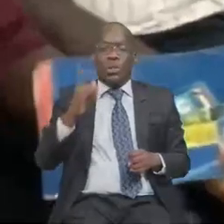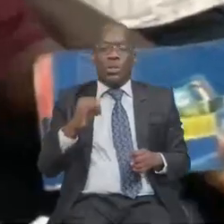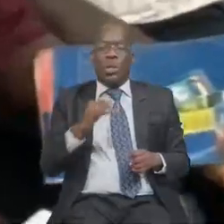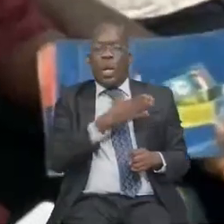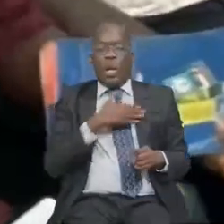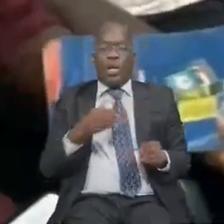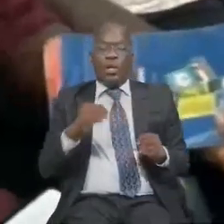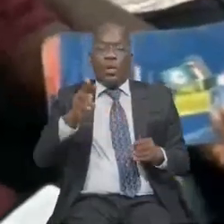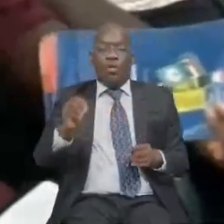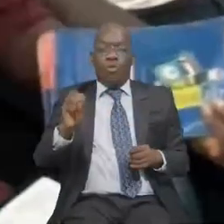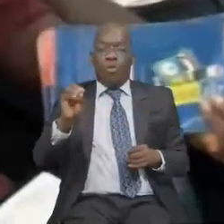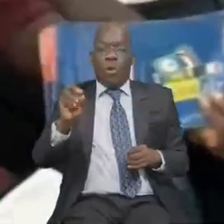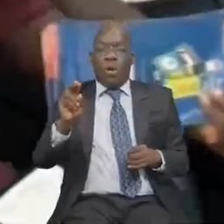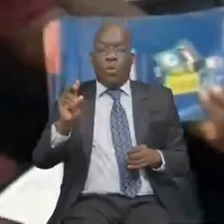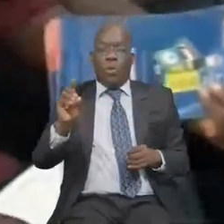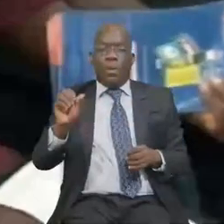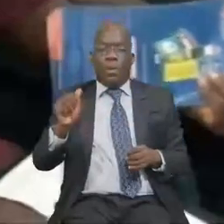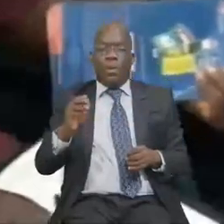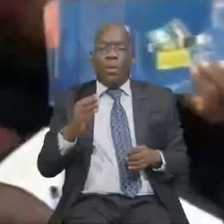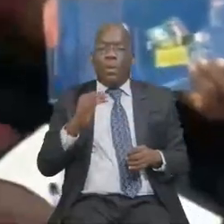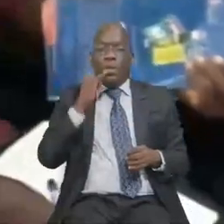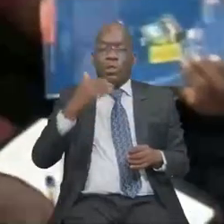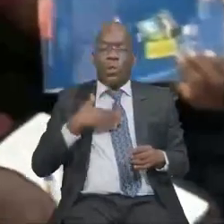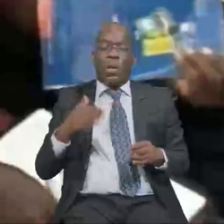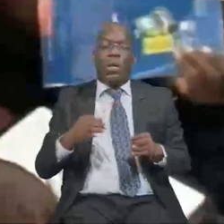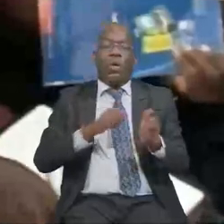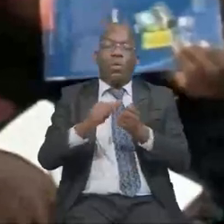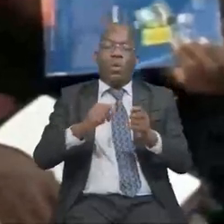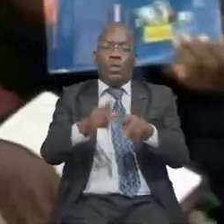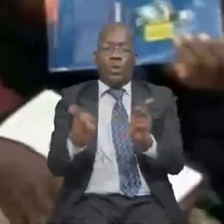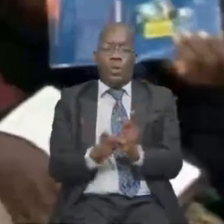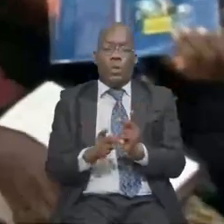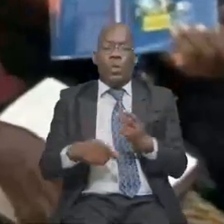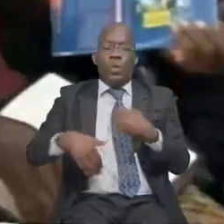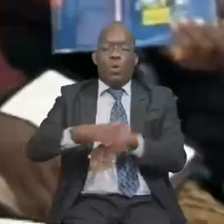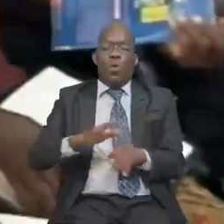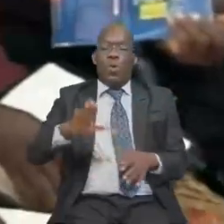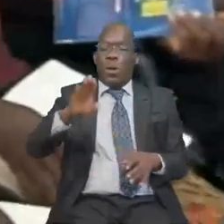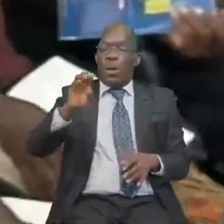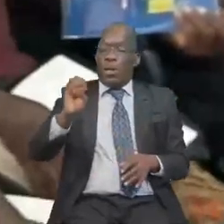mon soulier sur Édom, pays des Philistins, et continue.